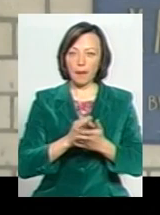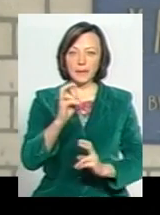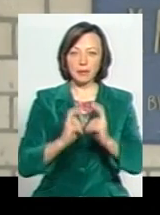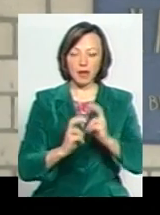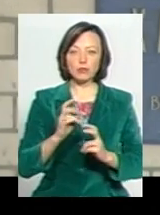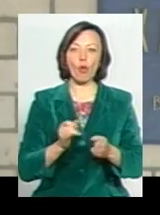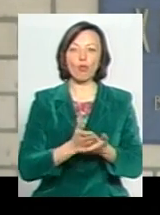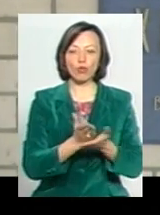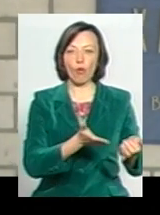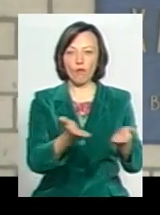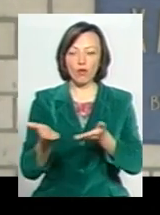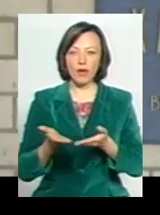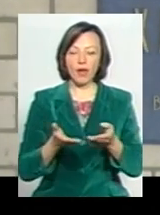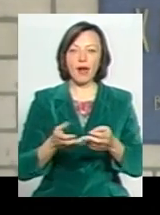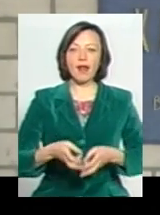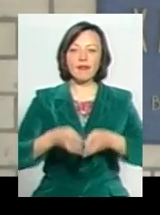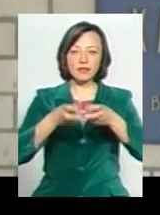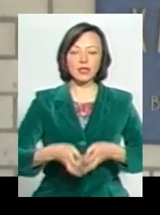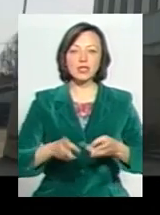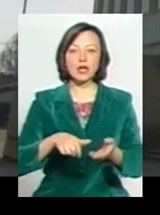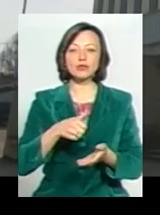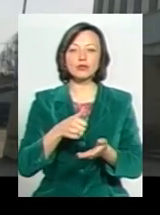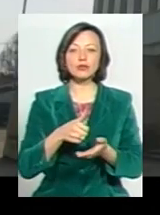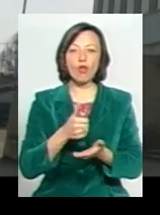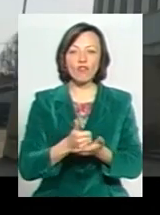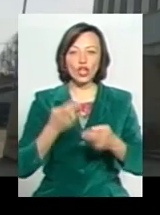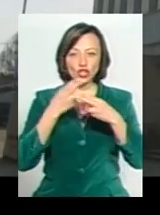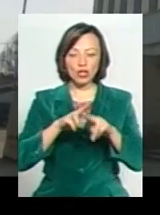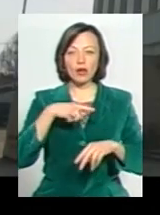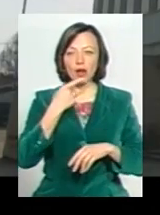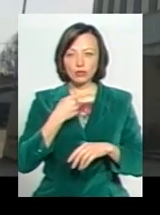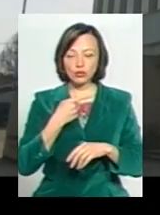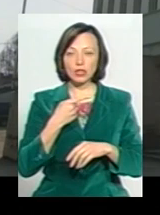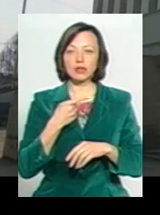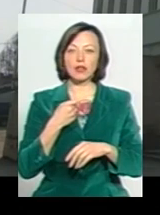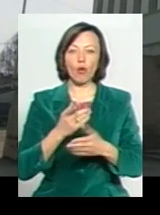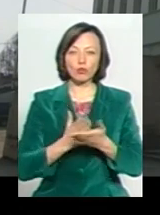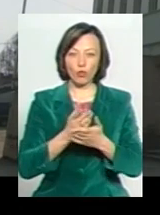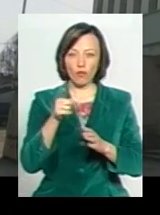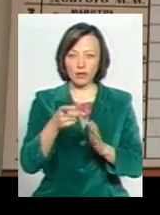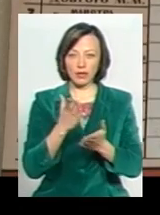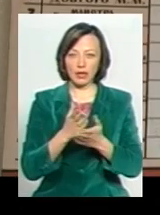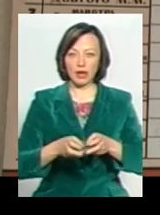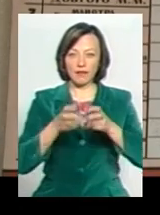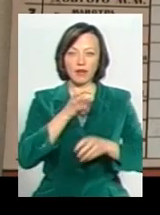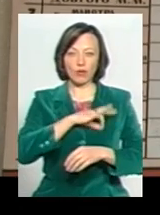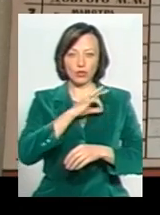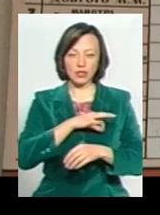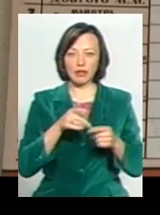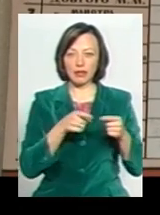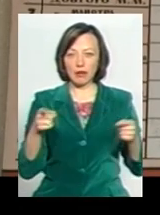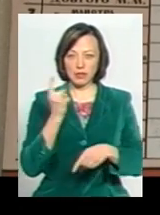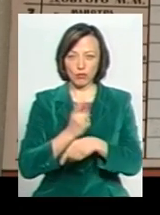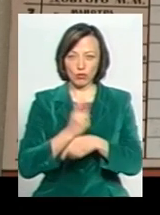котре обслуговує ліфти. За словами головного інженера підприємства «Хмельницькліфт», на обслуговуванні якого знаходяться ліфти, експлуатацією